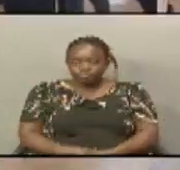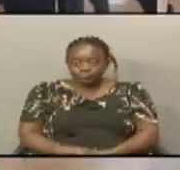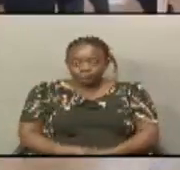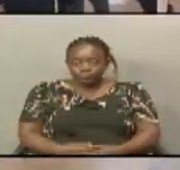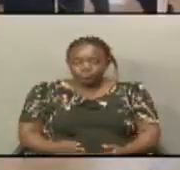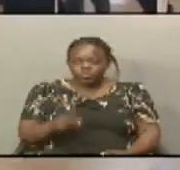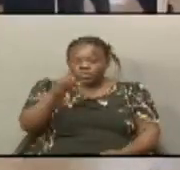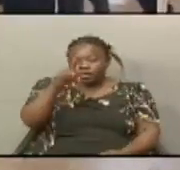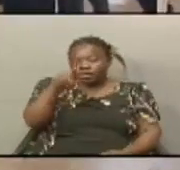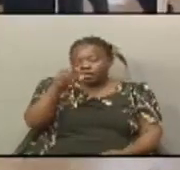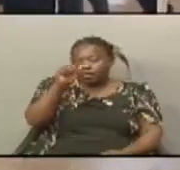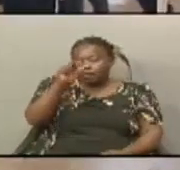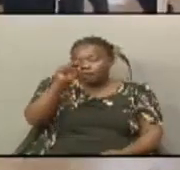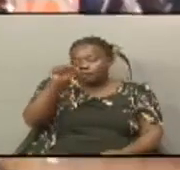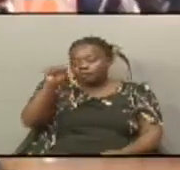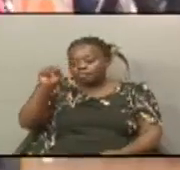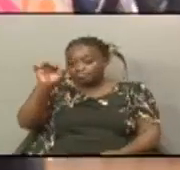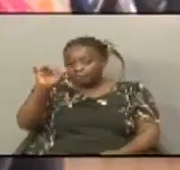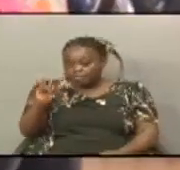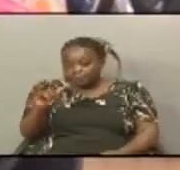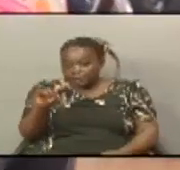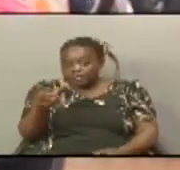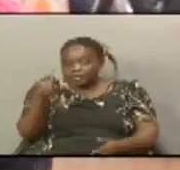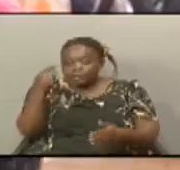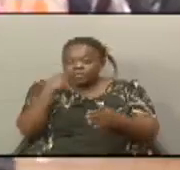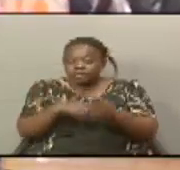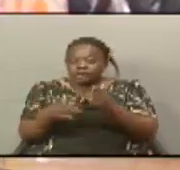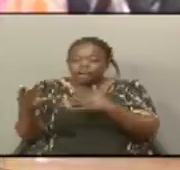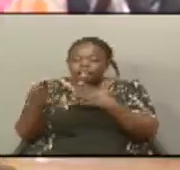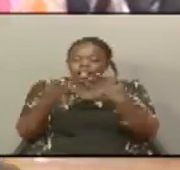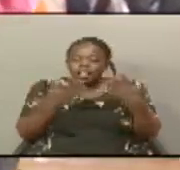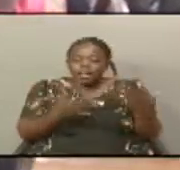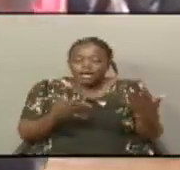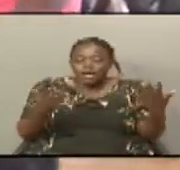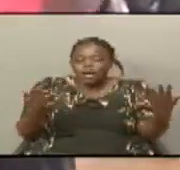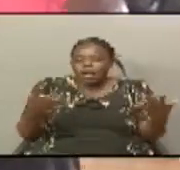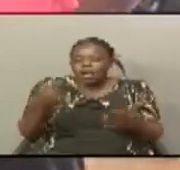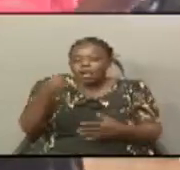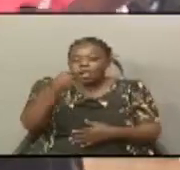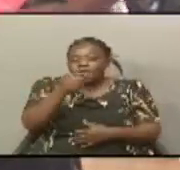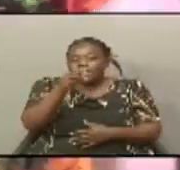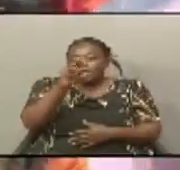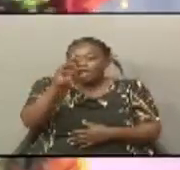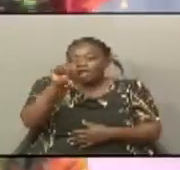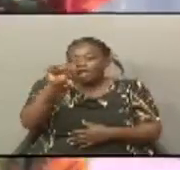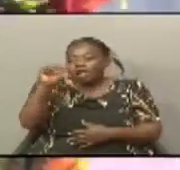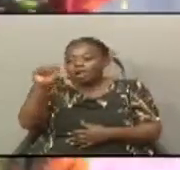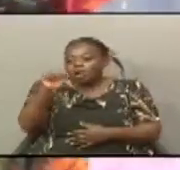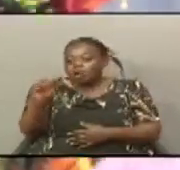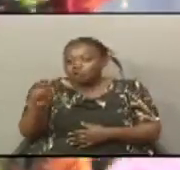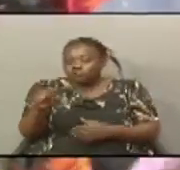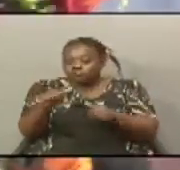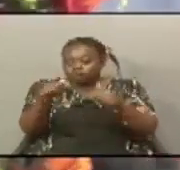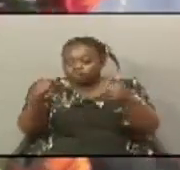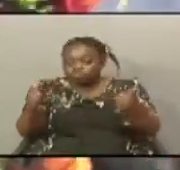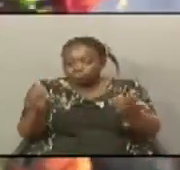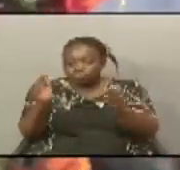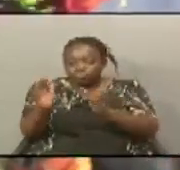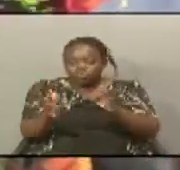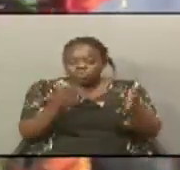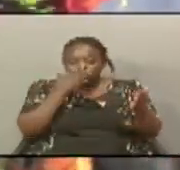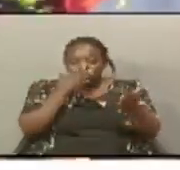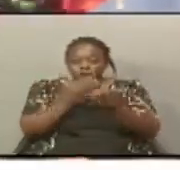Pen kagi wa pen board writers ategeze nti balesiga wuniza abagole eziriko tubategekedde